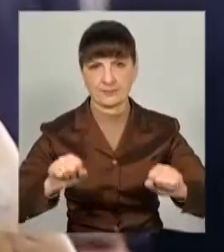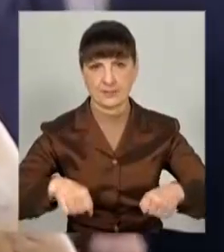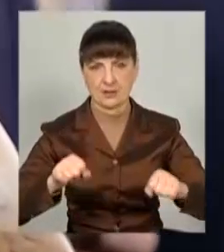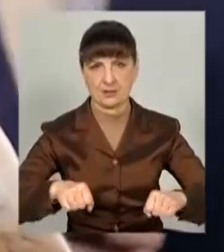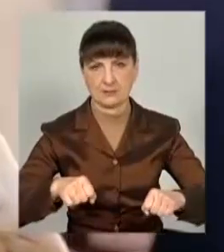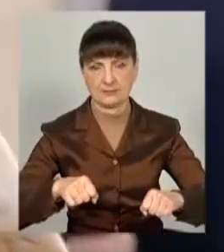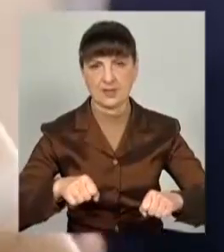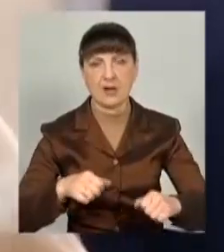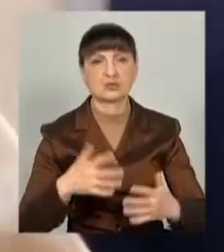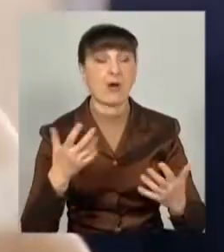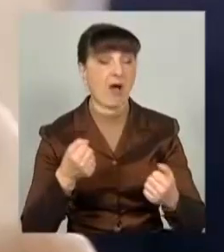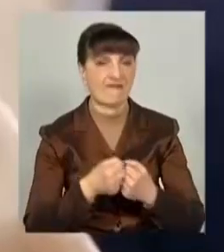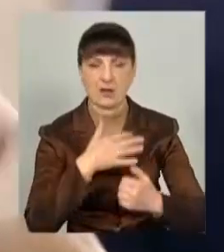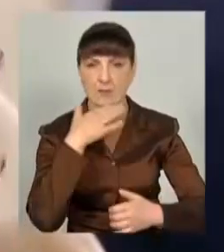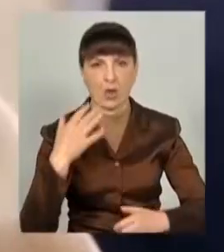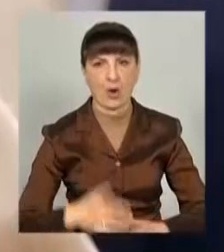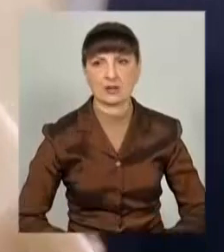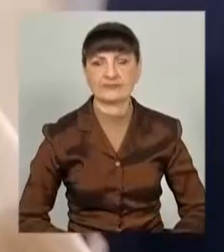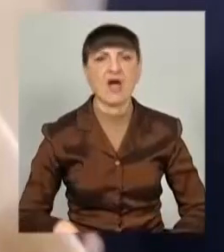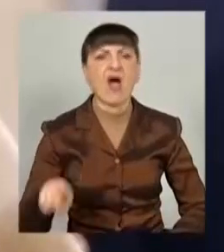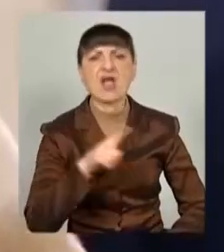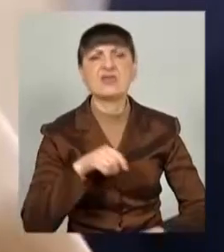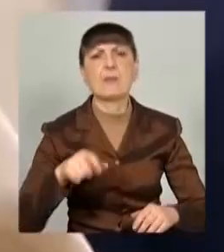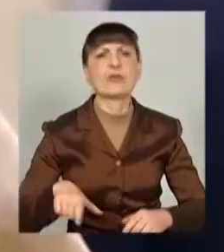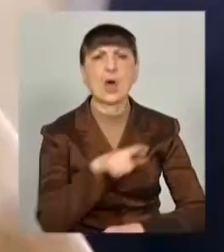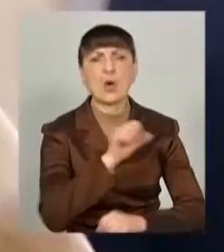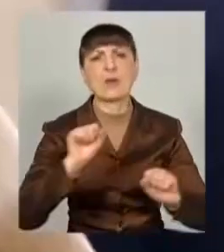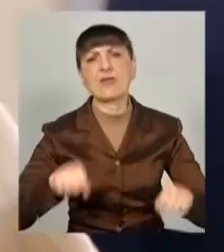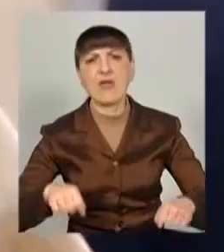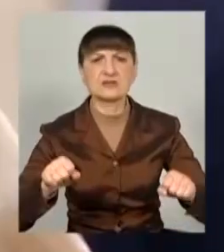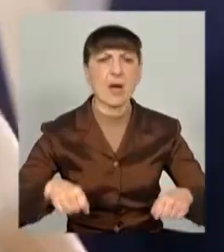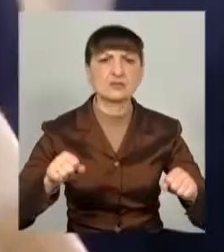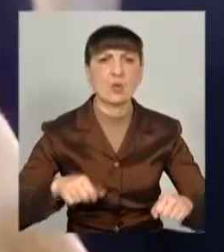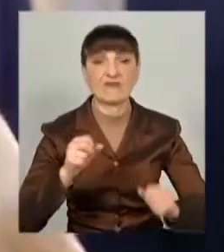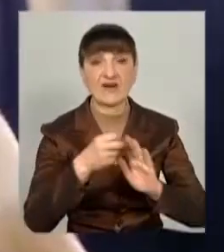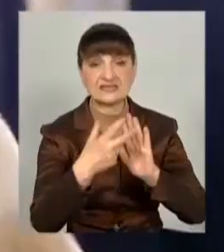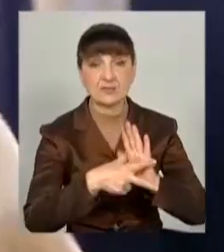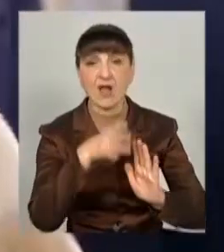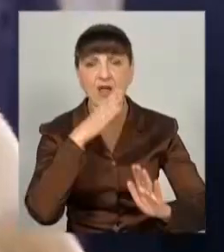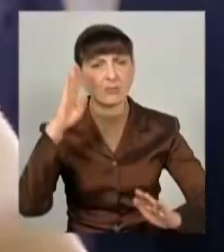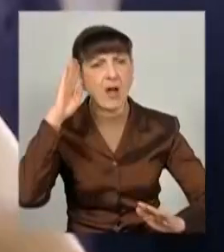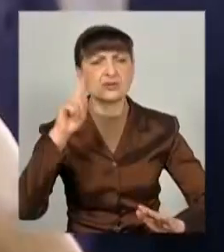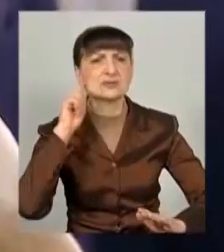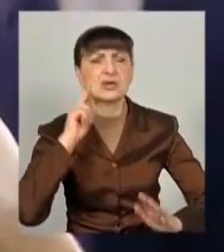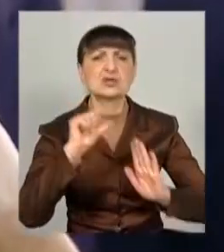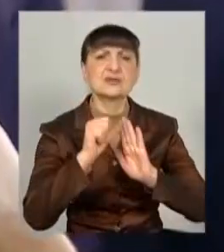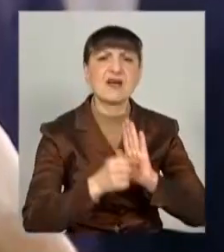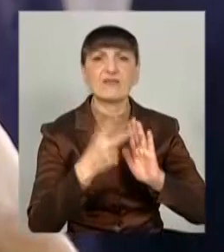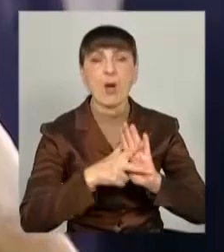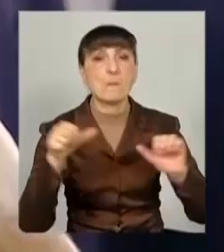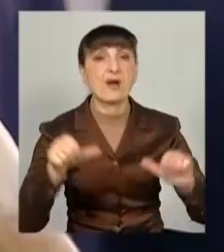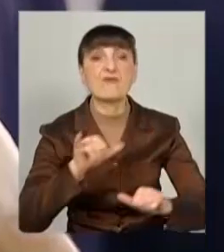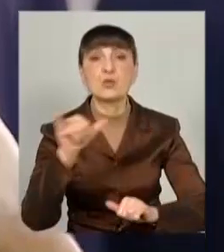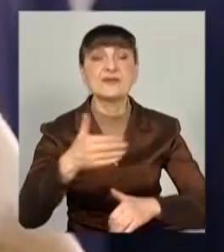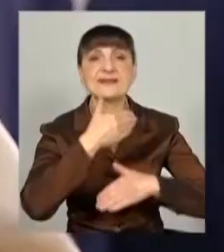приводящий к авариям травмам они посеять дорогам у них 18 лет парнем 16 лет они не прав